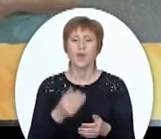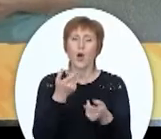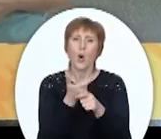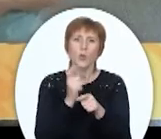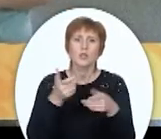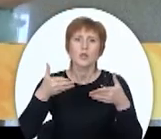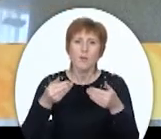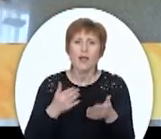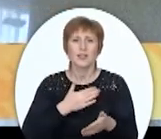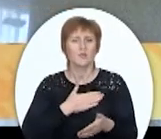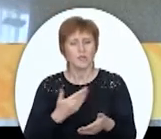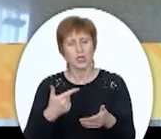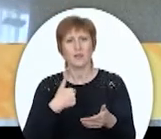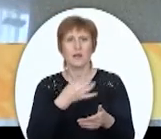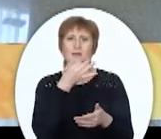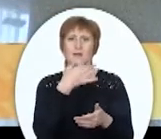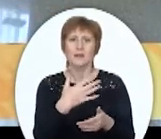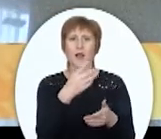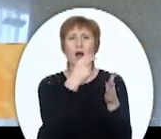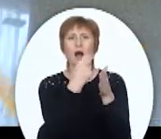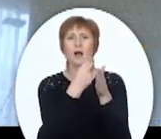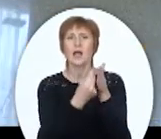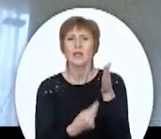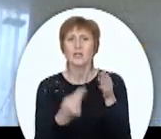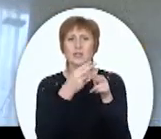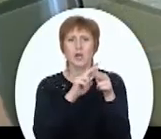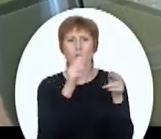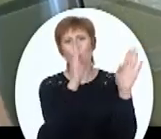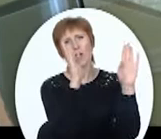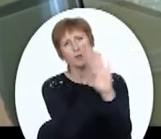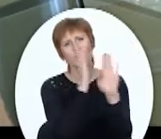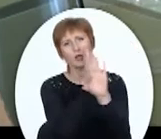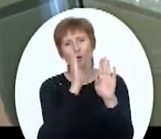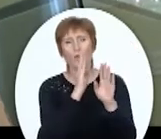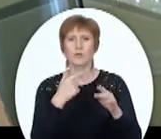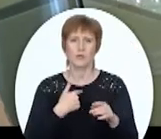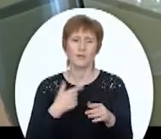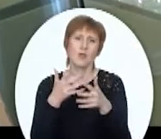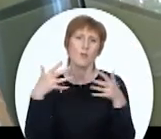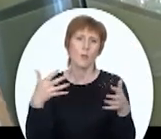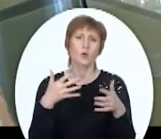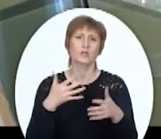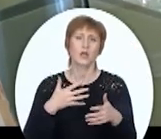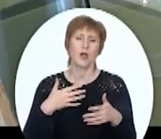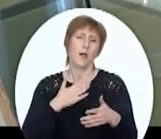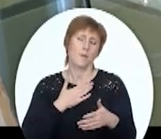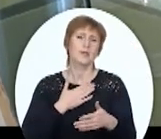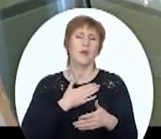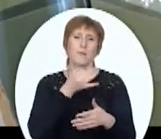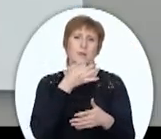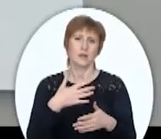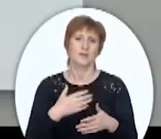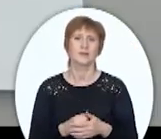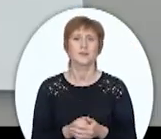Очень мягкие впечатления на меня произвели вот картины, которые ближе к пейзажам, к природе. Вот они мне как-то больше, самой мне по